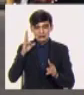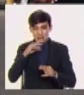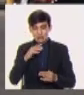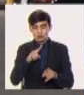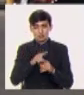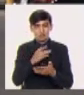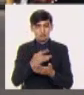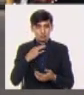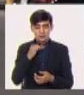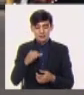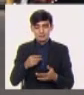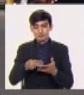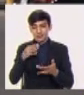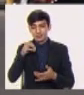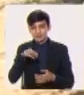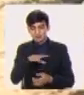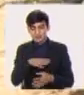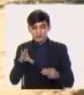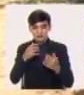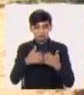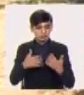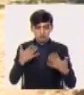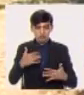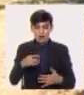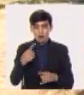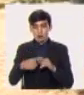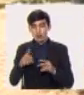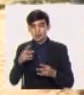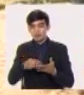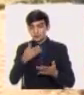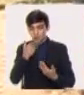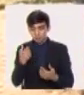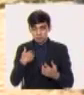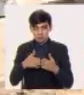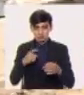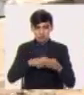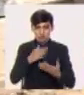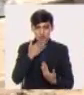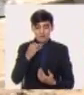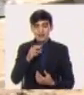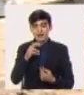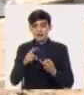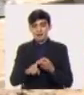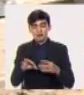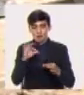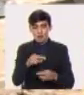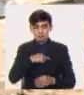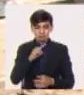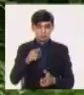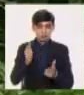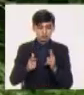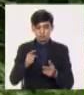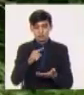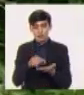індет расталғандарғана есепке алынады деп отыр. Осы орайда коронавирустан қайтыс болғандардың нақты санына қатысты да сұрақтар